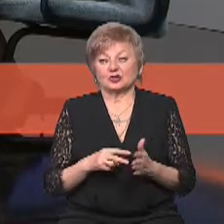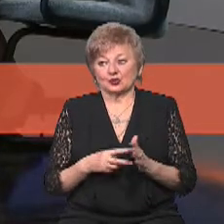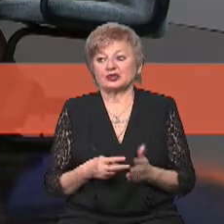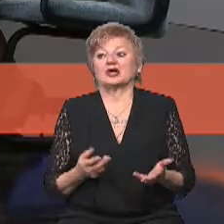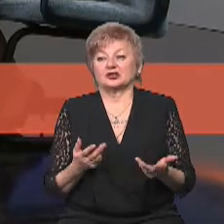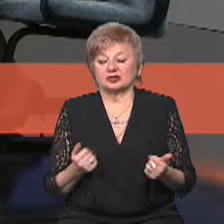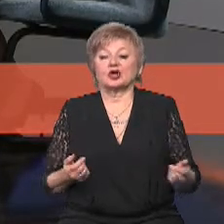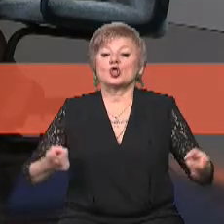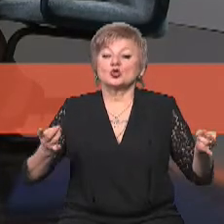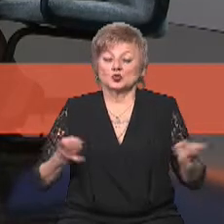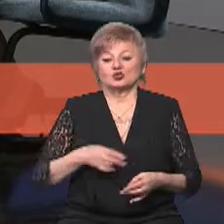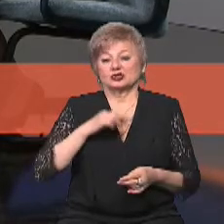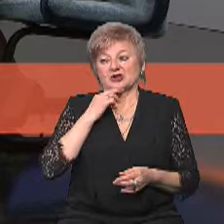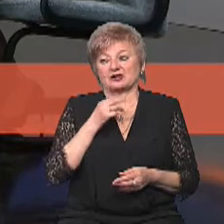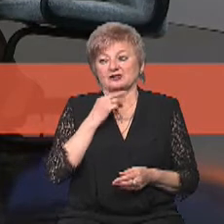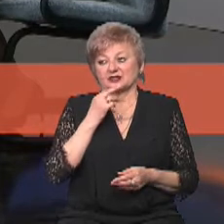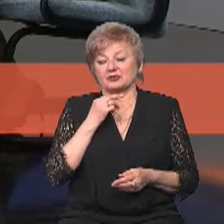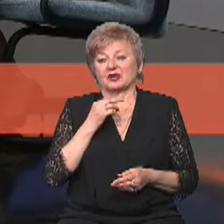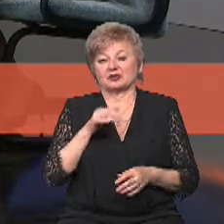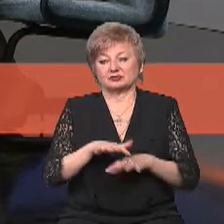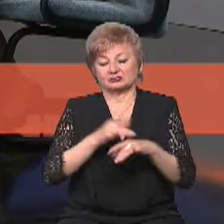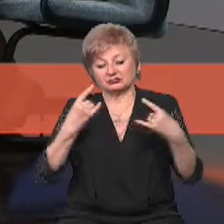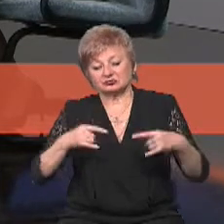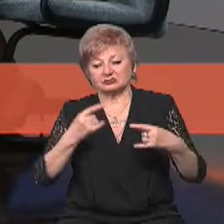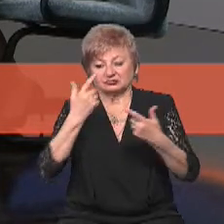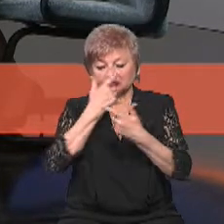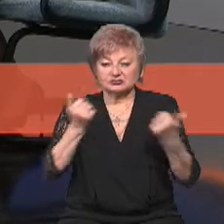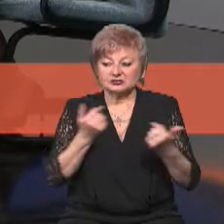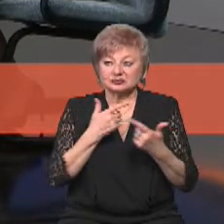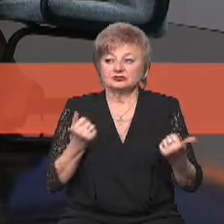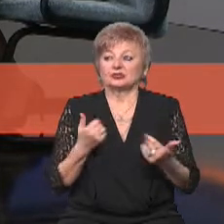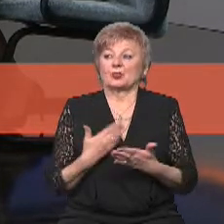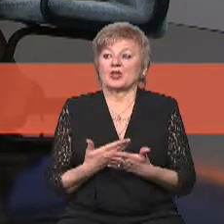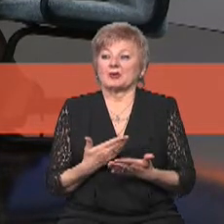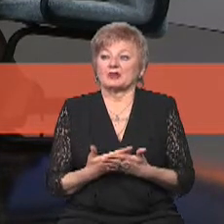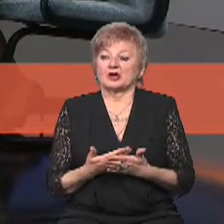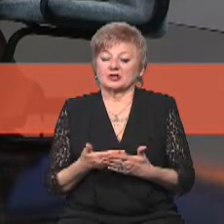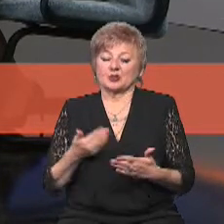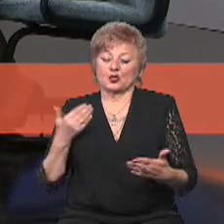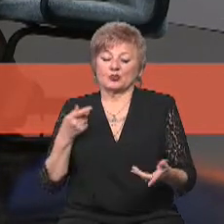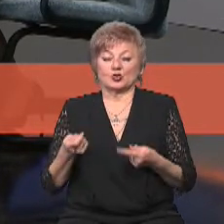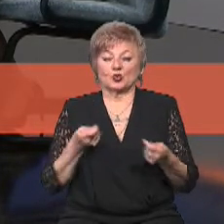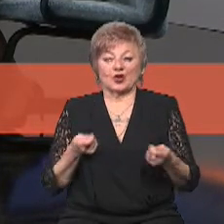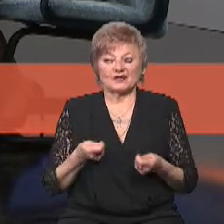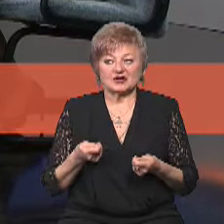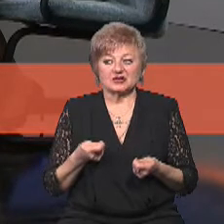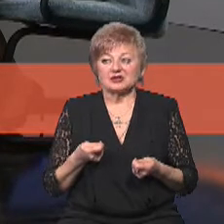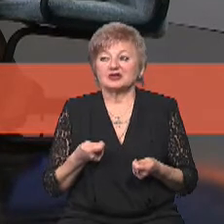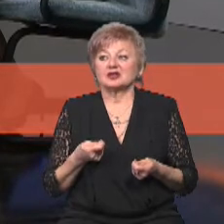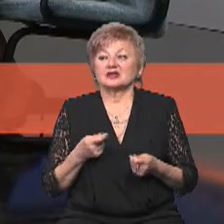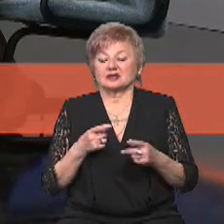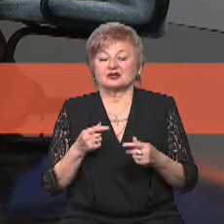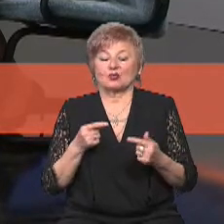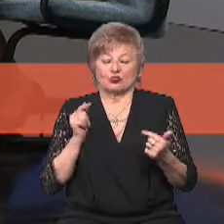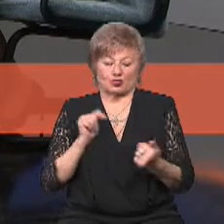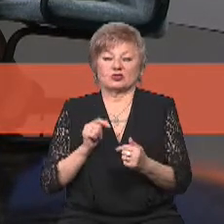також необхідна увага і засобів масової інформації, і громадськості. Наприклад, з попереднім керівництвом управління протидії